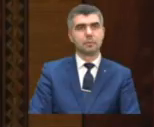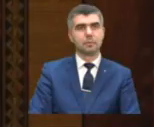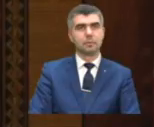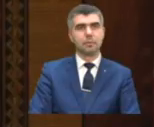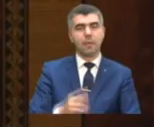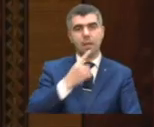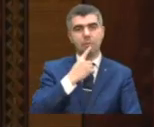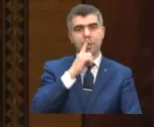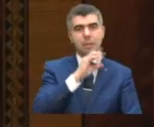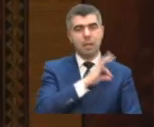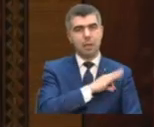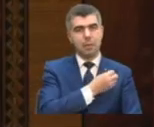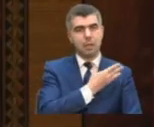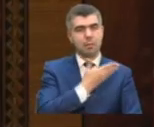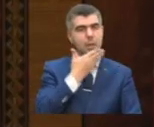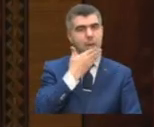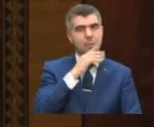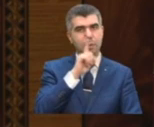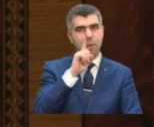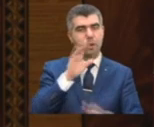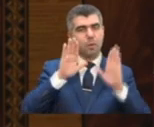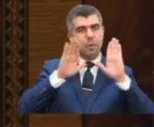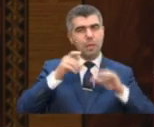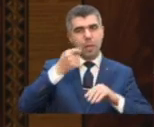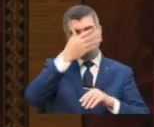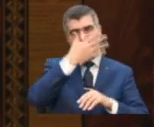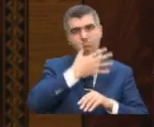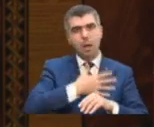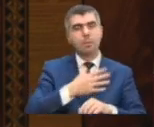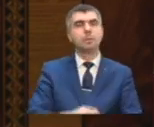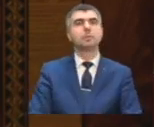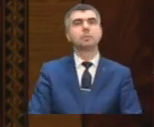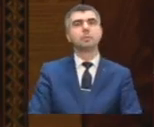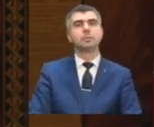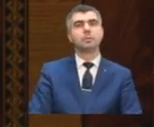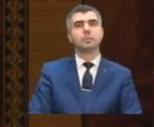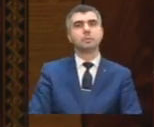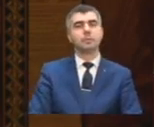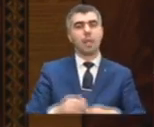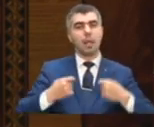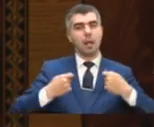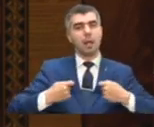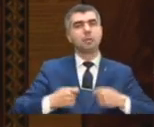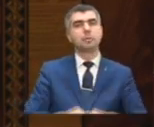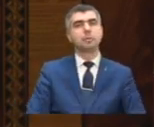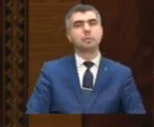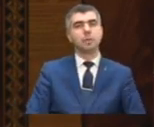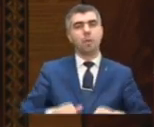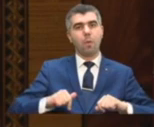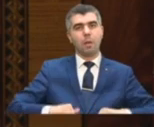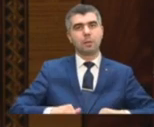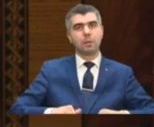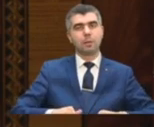بسم الله الرحمن الرحيم. الحمد لله رب العالمين، والصلاة والسلام على أشرف المرسلين. السيد الرئيس، السيد